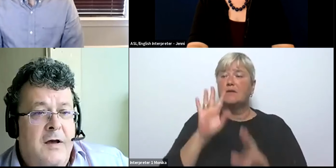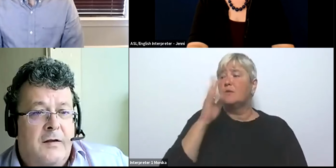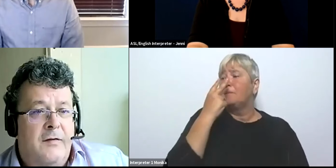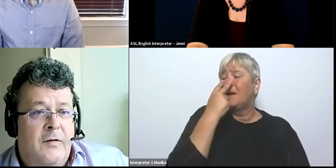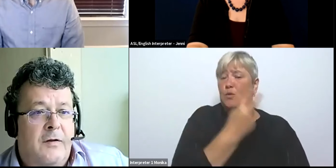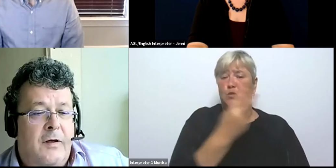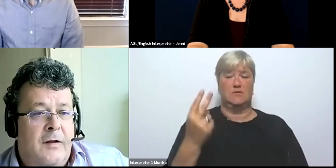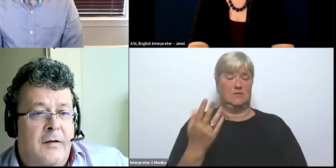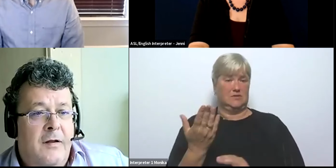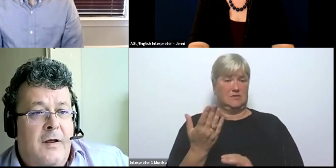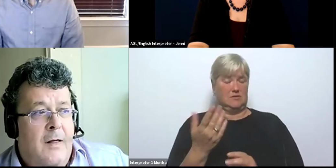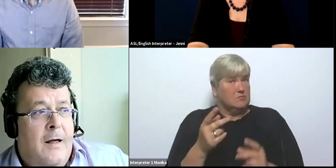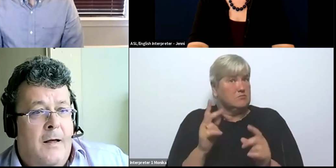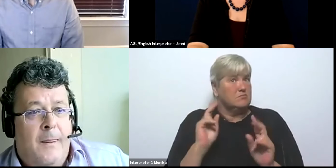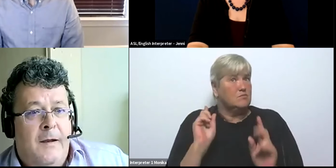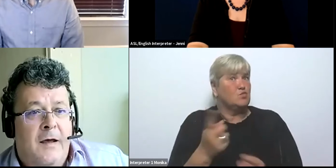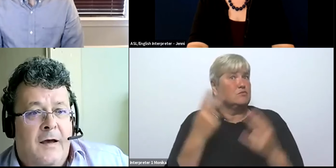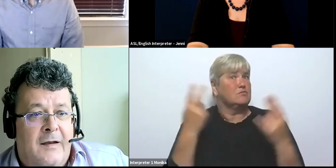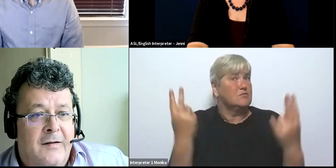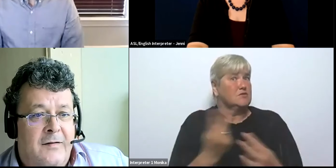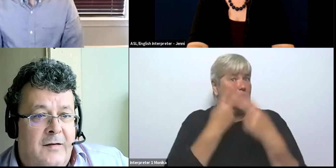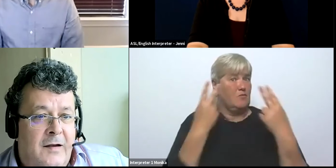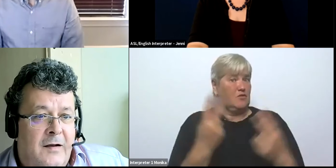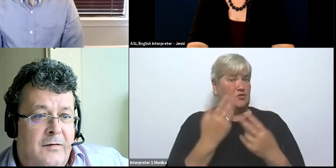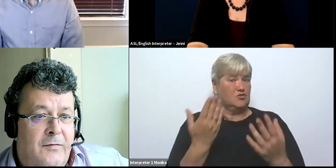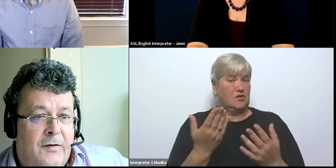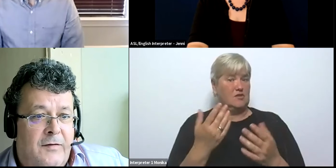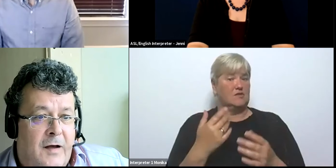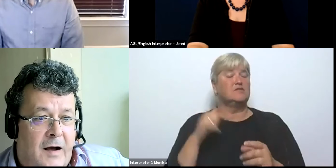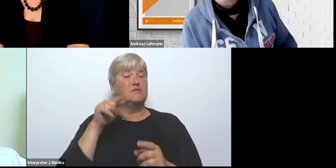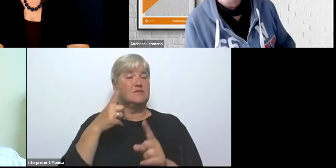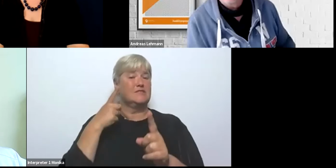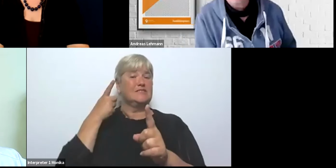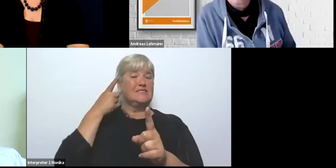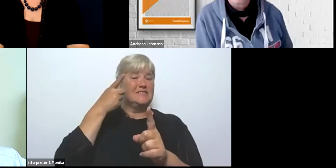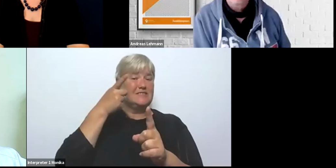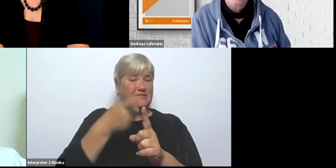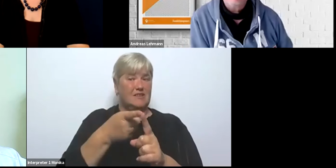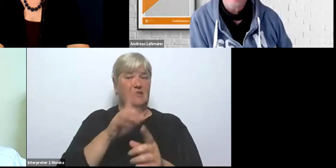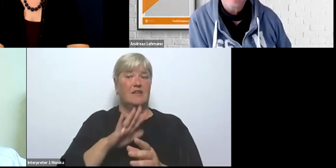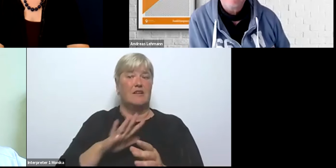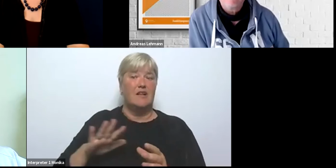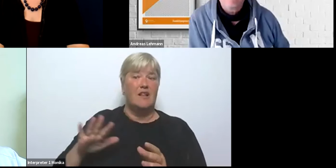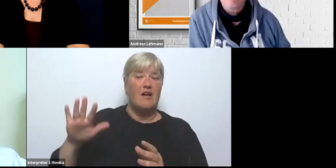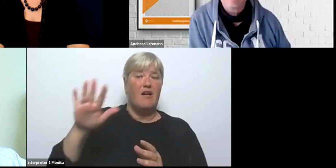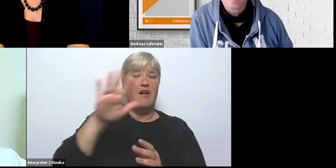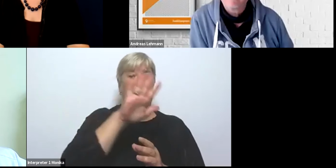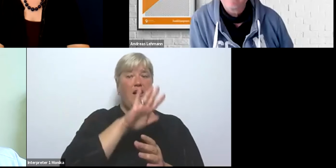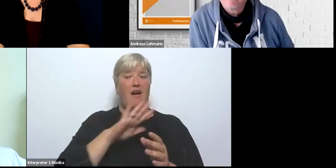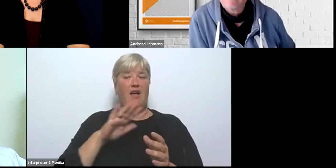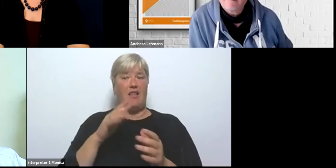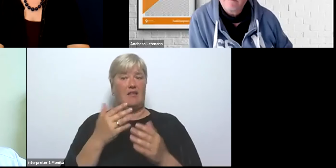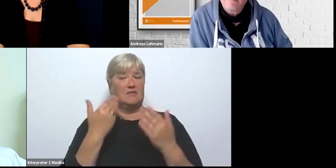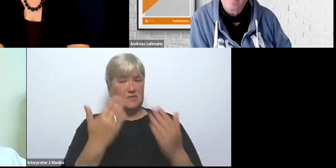Frage. Das ist dort ein inhärentes Ziel, das fast in allen diesen SDGs